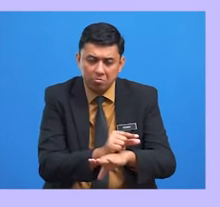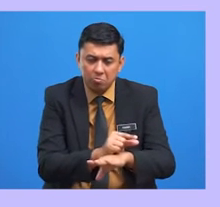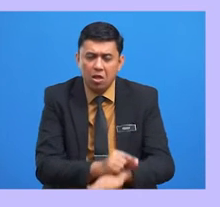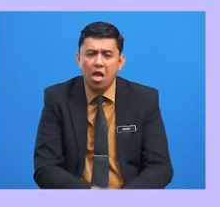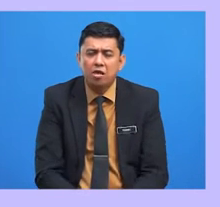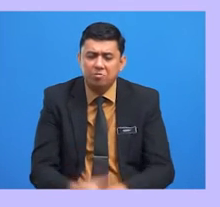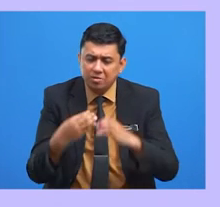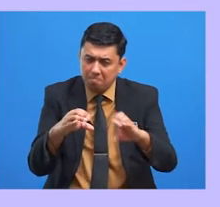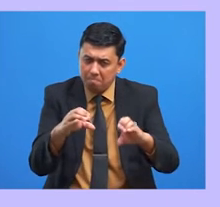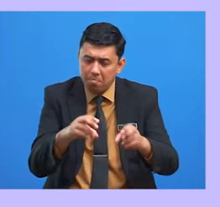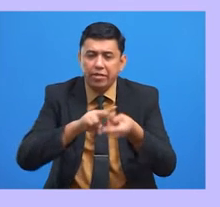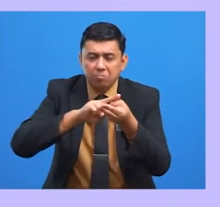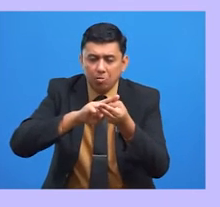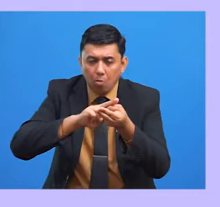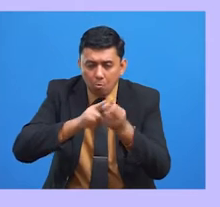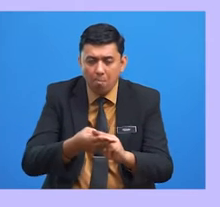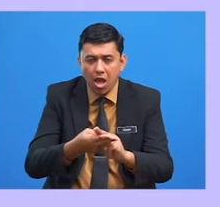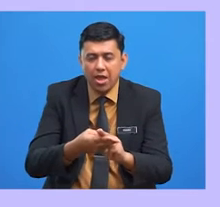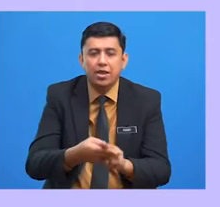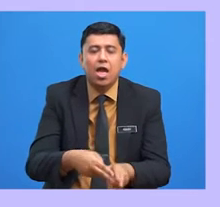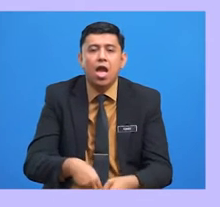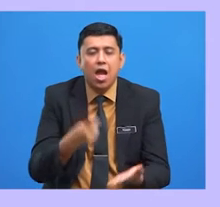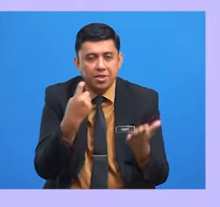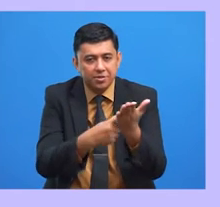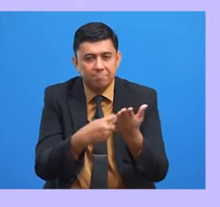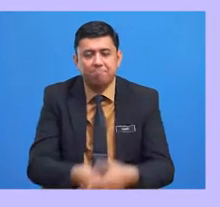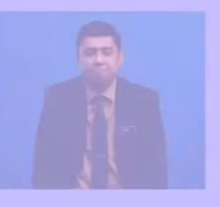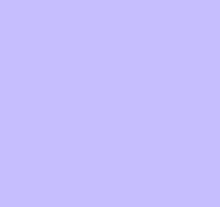kurang responsif terhadap perubahan harga.